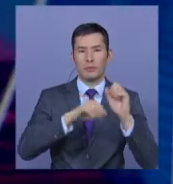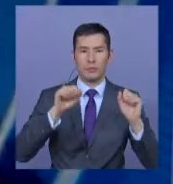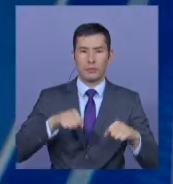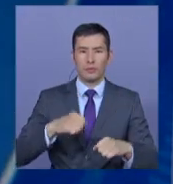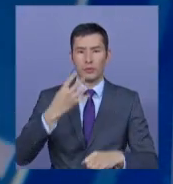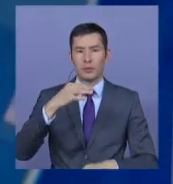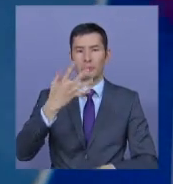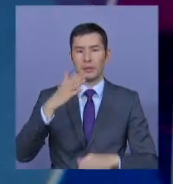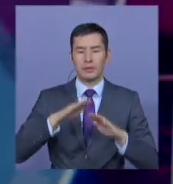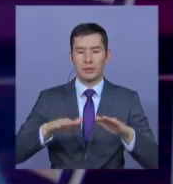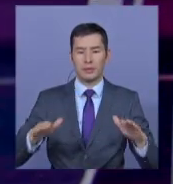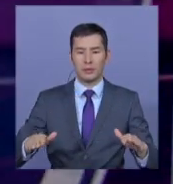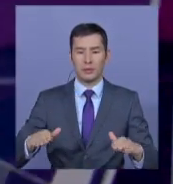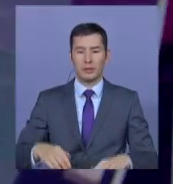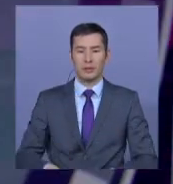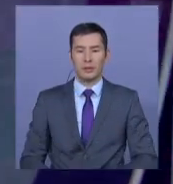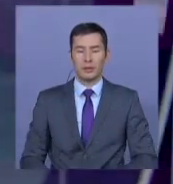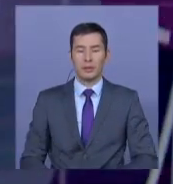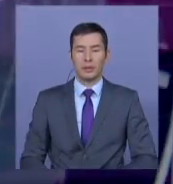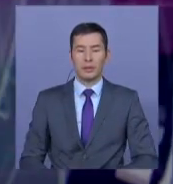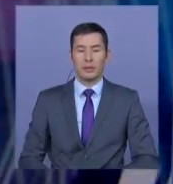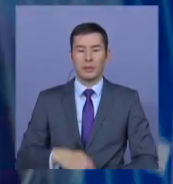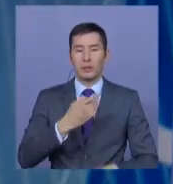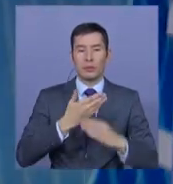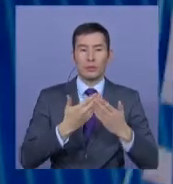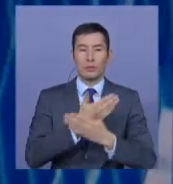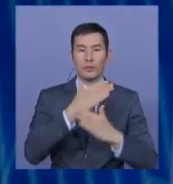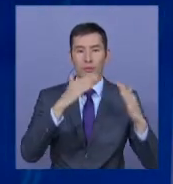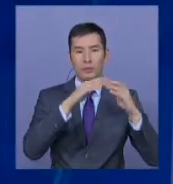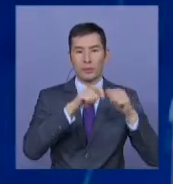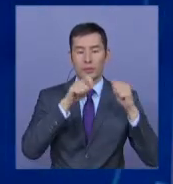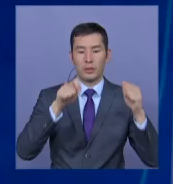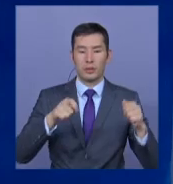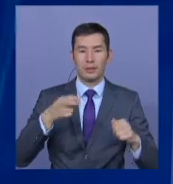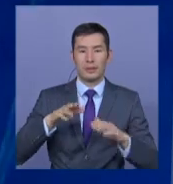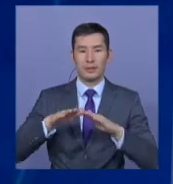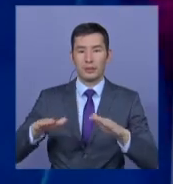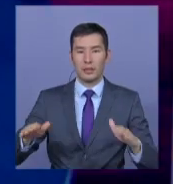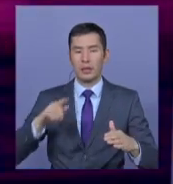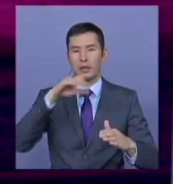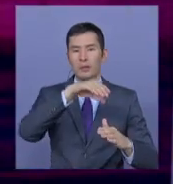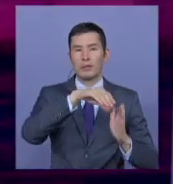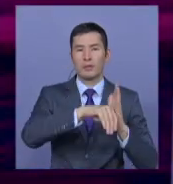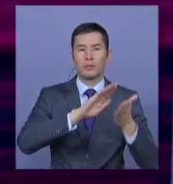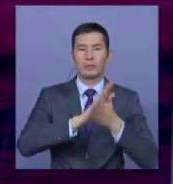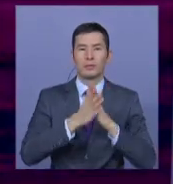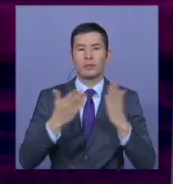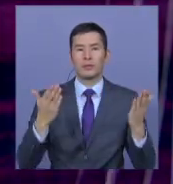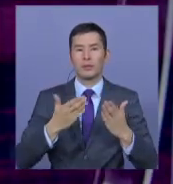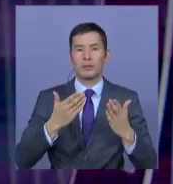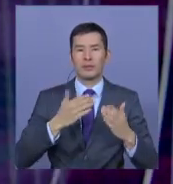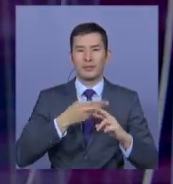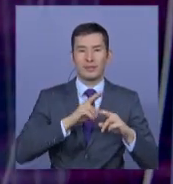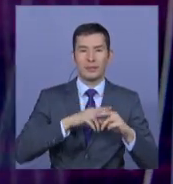Бөбектердің 95%-ы балапан бағдарламасына іліккен. Жаңадан ашылған балабақшада бүлдіршіндер үшін қандай жағдай жасалған? Кәсіпкер